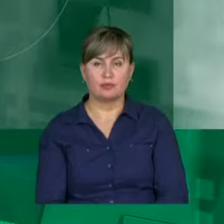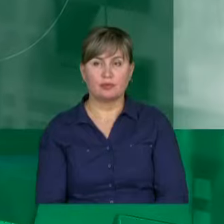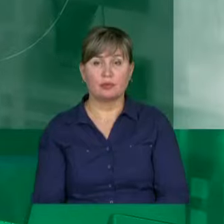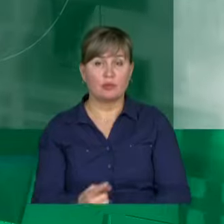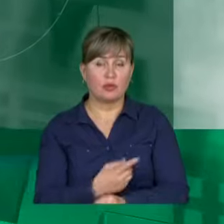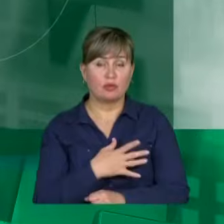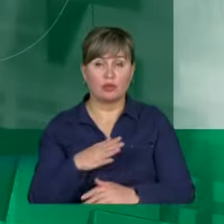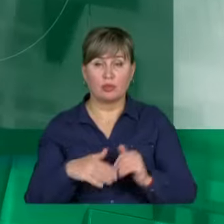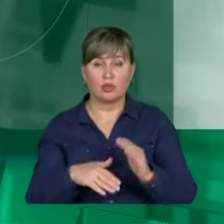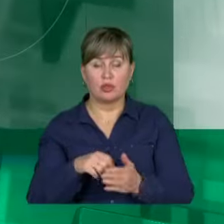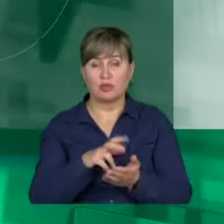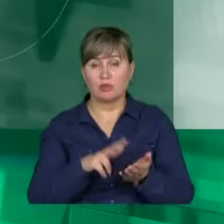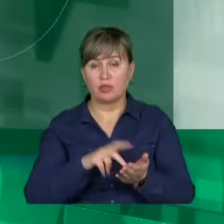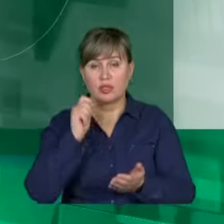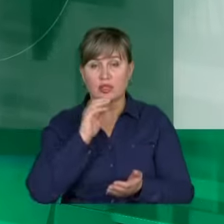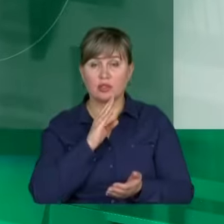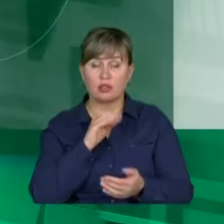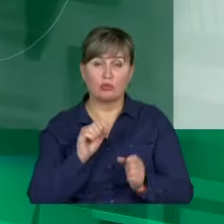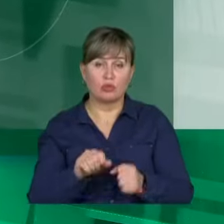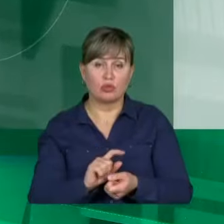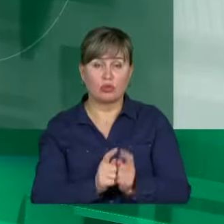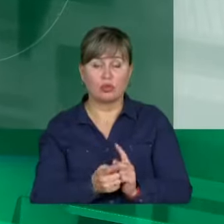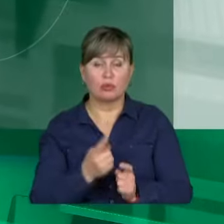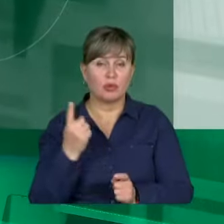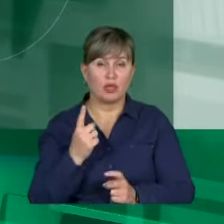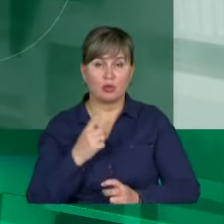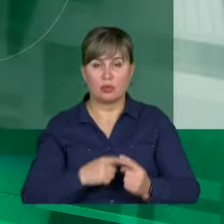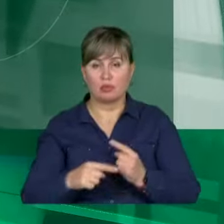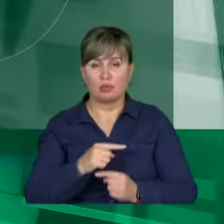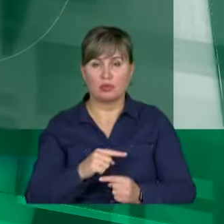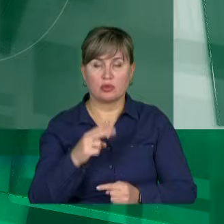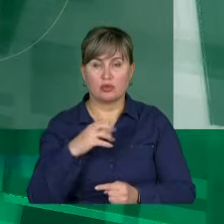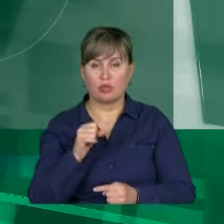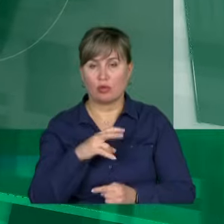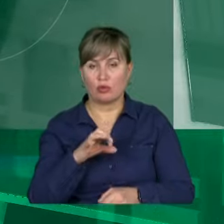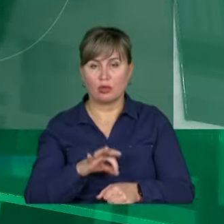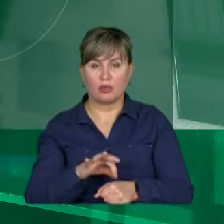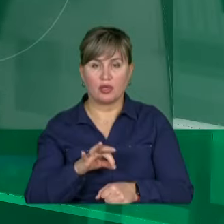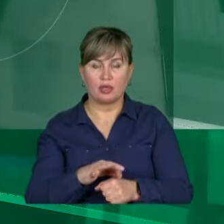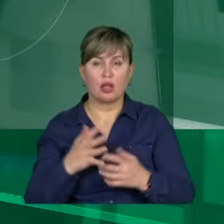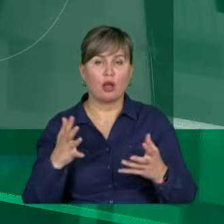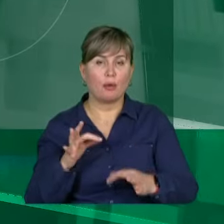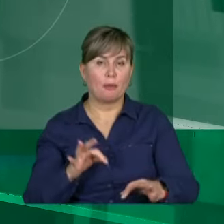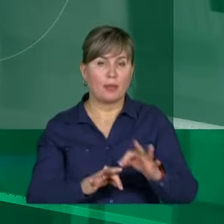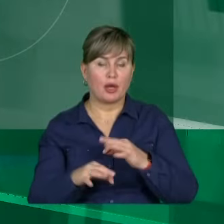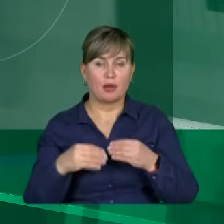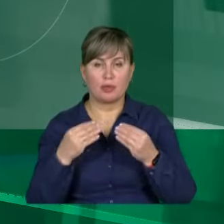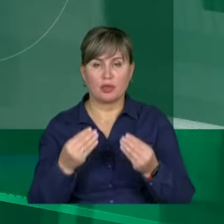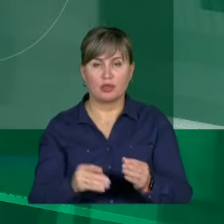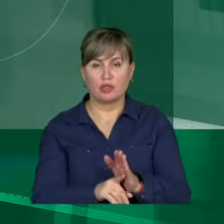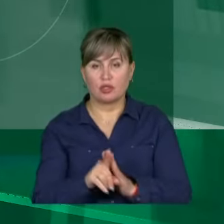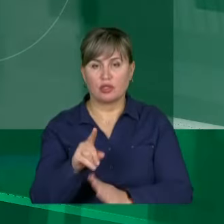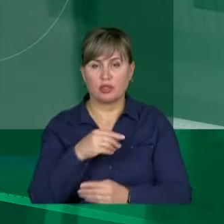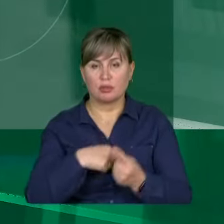Впервые в практике 18-летняя девушка может стать первым предпринимателем с синдромом Дауна в стране. Какой проект предложила